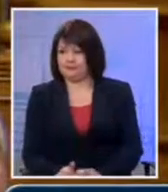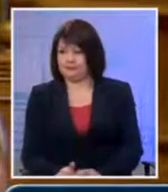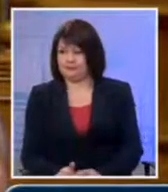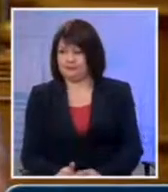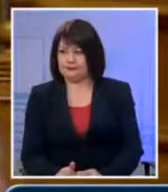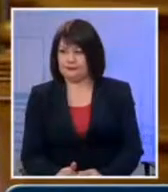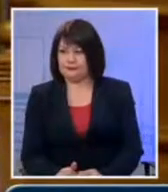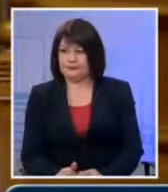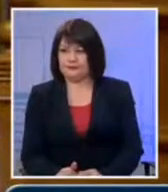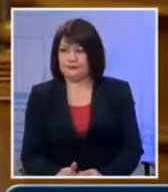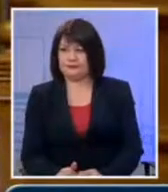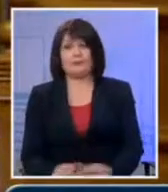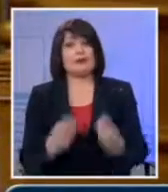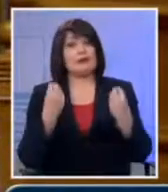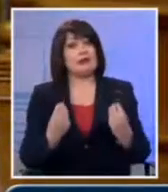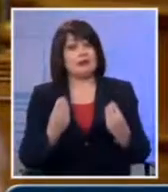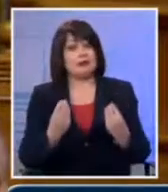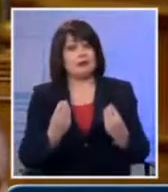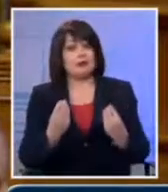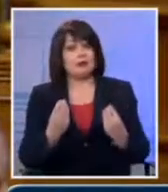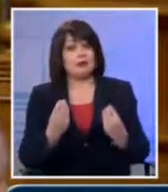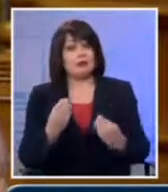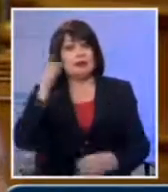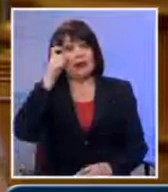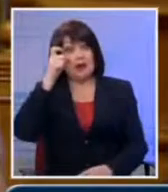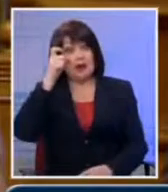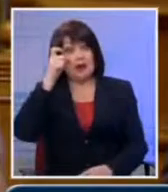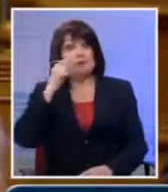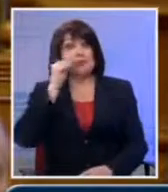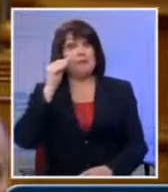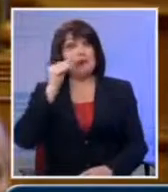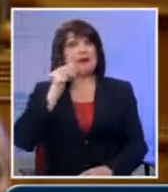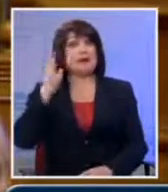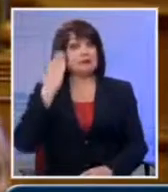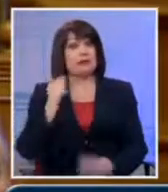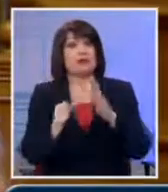Δεν είναι δυνατό να μην γνωρίζει ούτε ο κύριο Σαμαράς ούτε ο